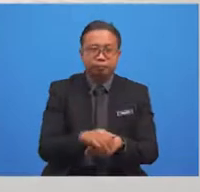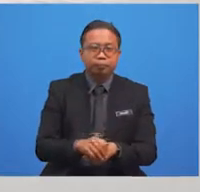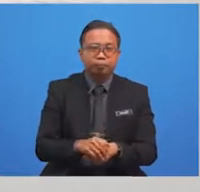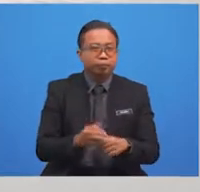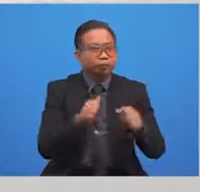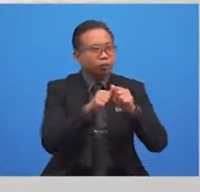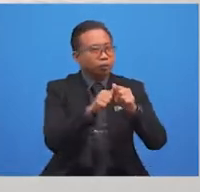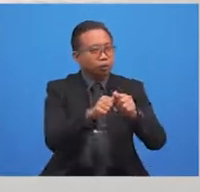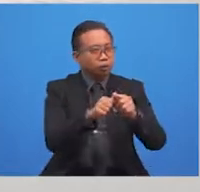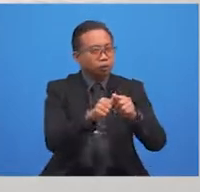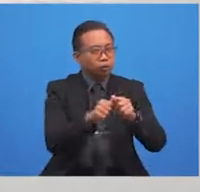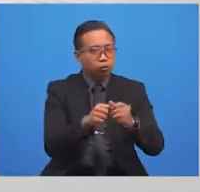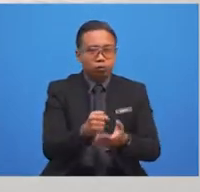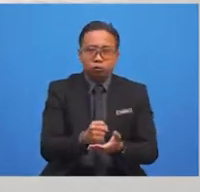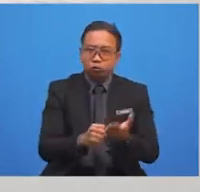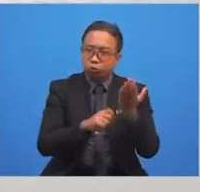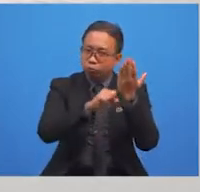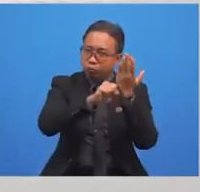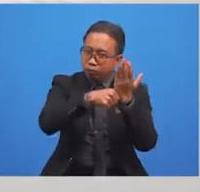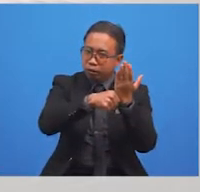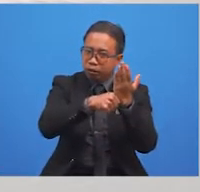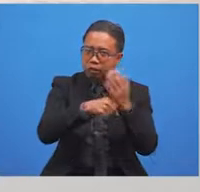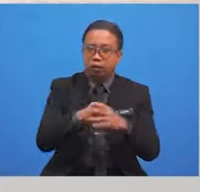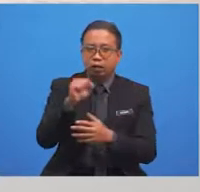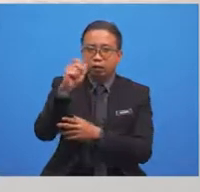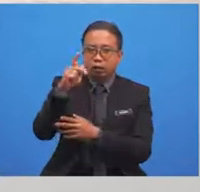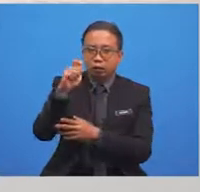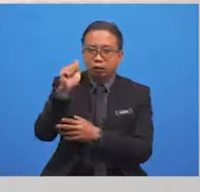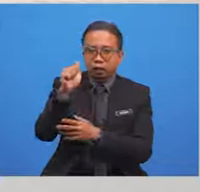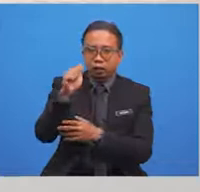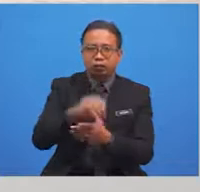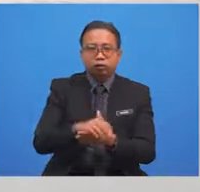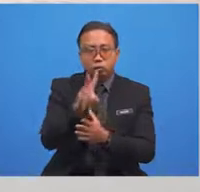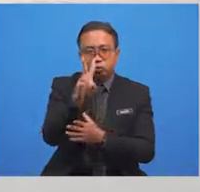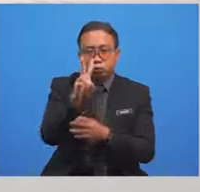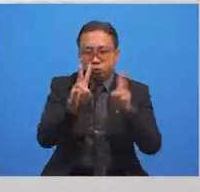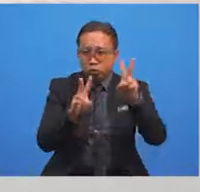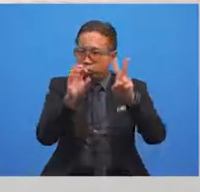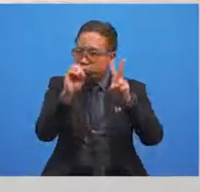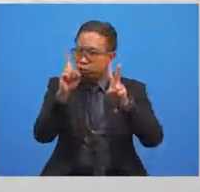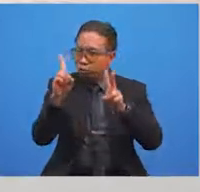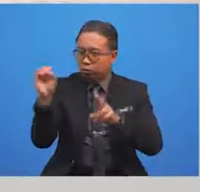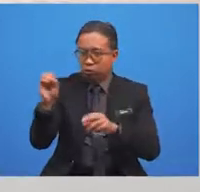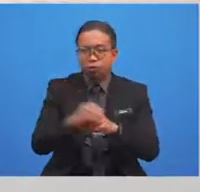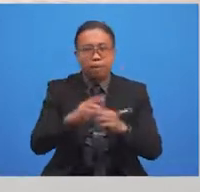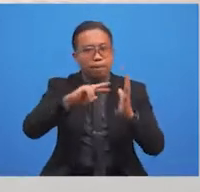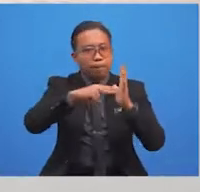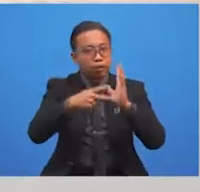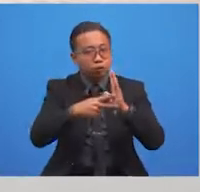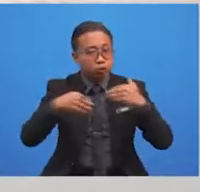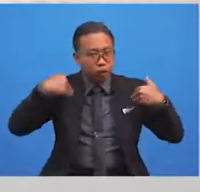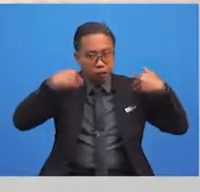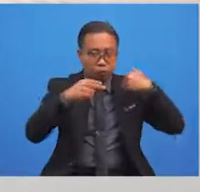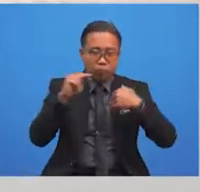Menurut sumber Akta Pemuliharaan Hidupan Liar 2010, maksud hidupan liar